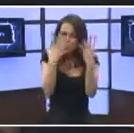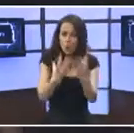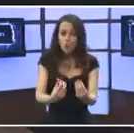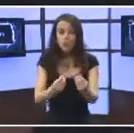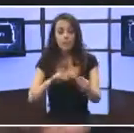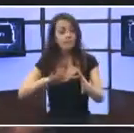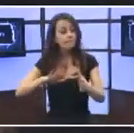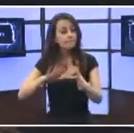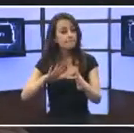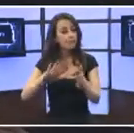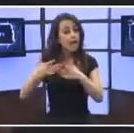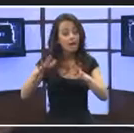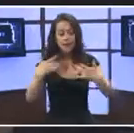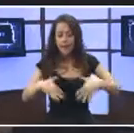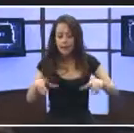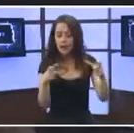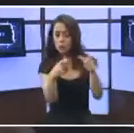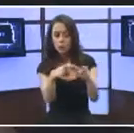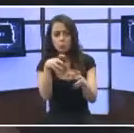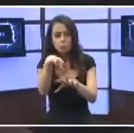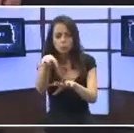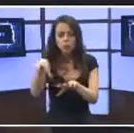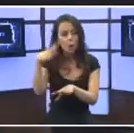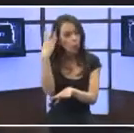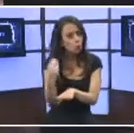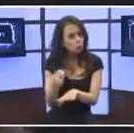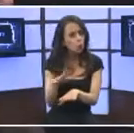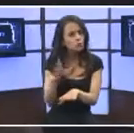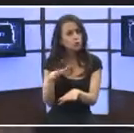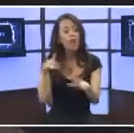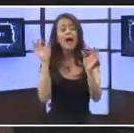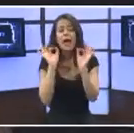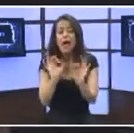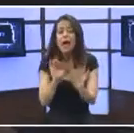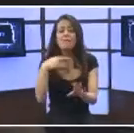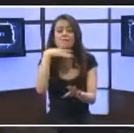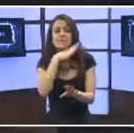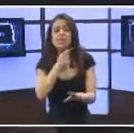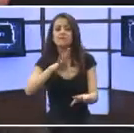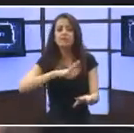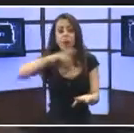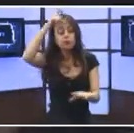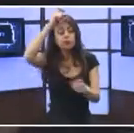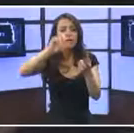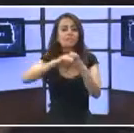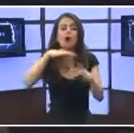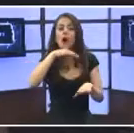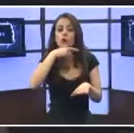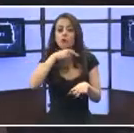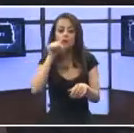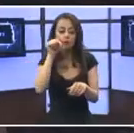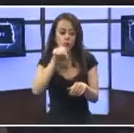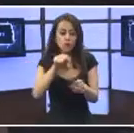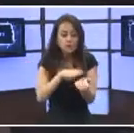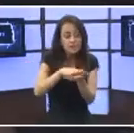hangi engel grubunda olursa olsun her türlü imkan Türkiye'de, spor Avrupa'da son sistem donatılmış sen durumda bizde. Sen